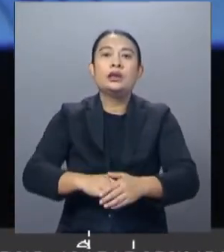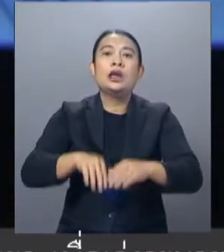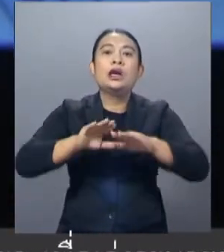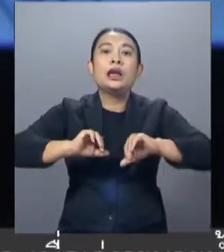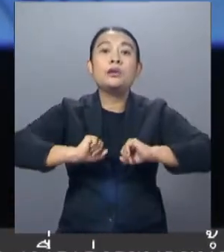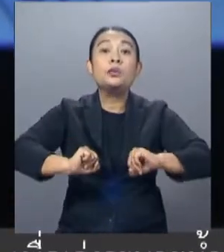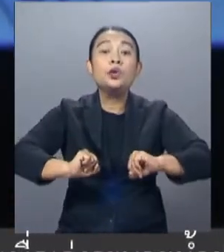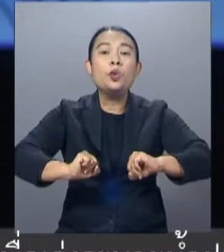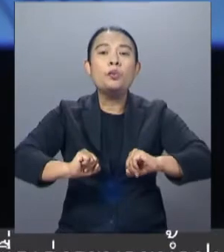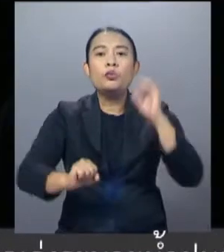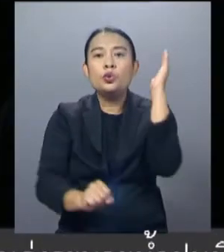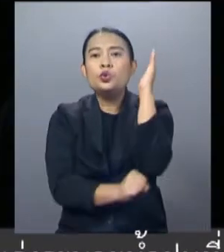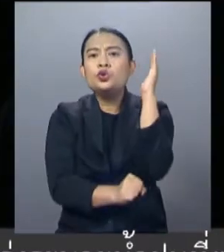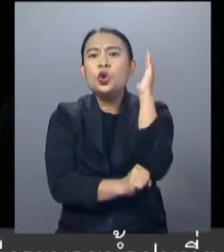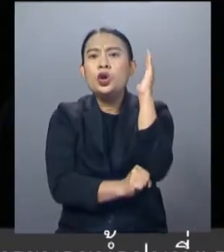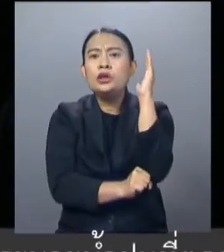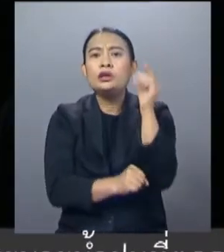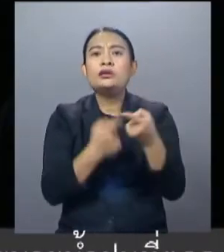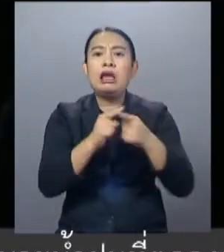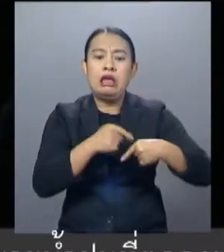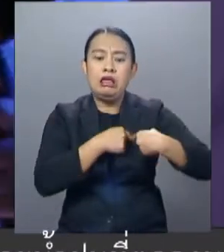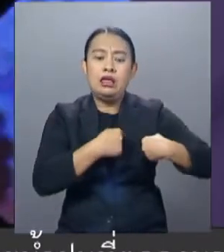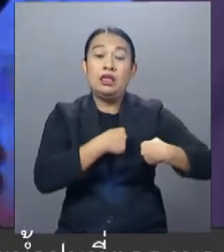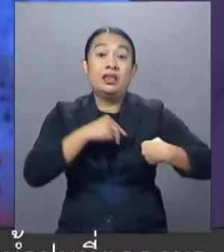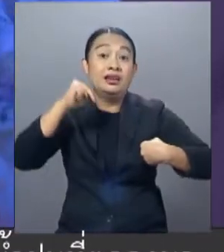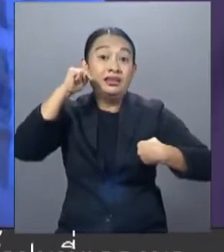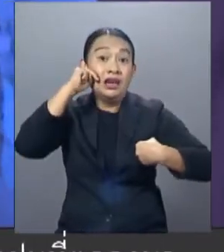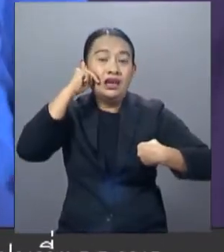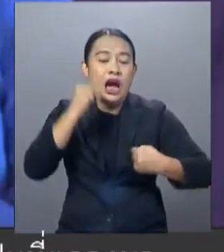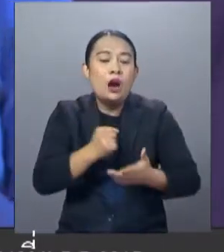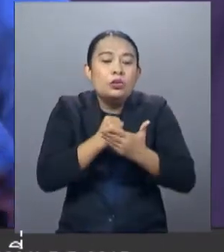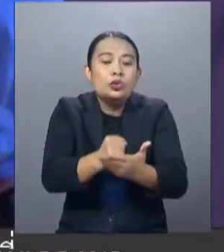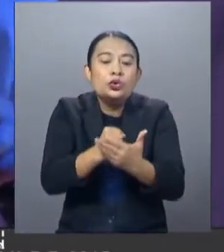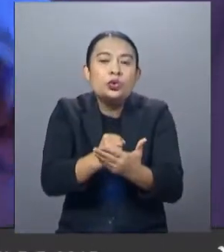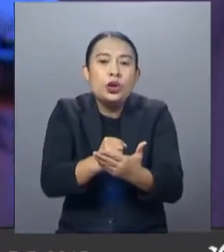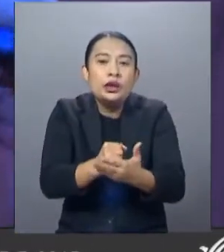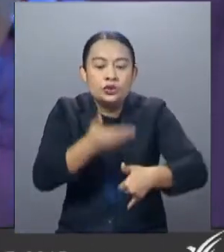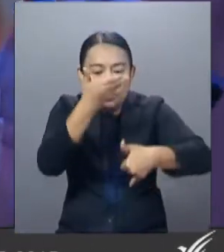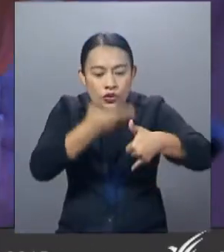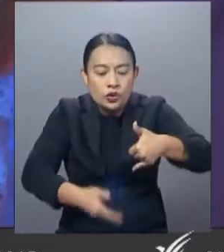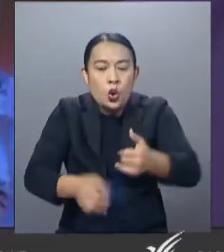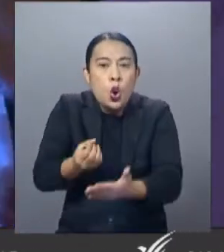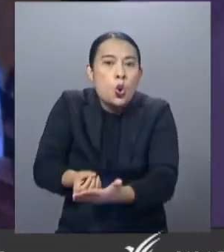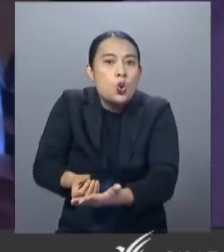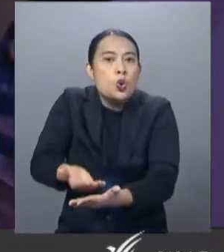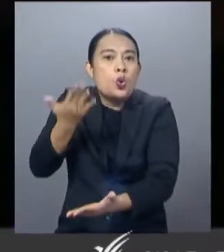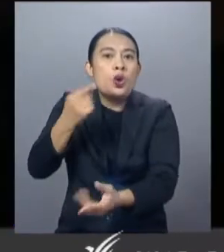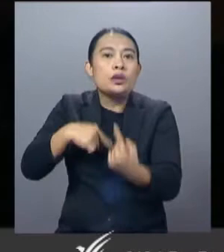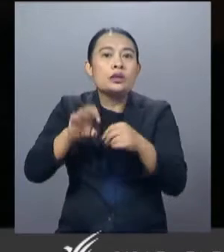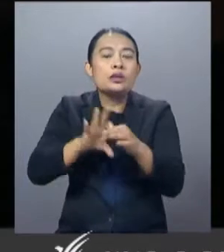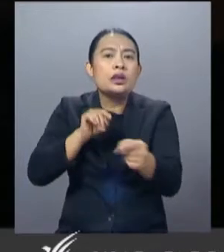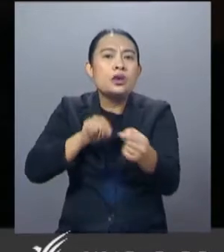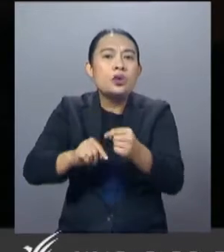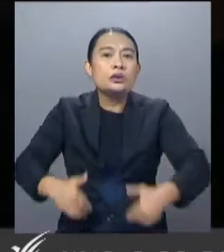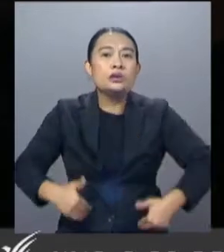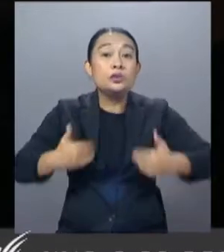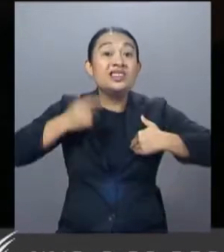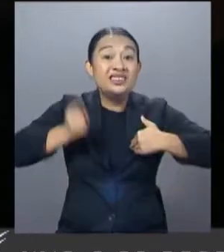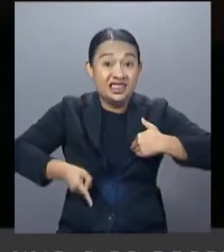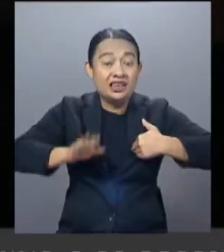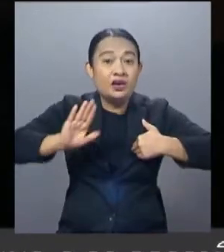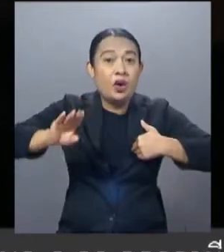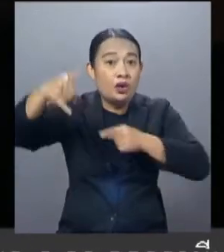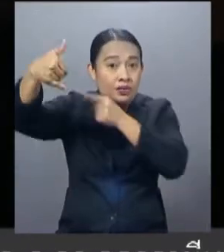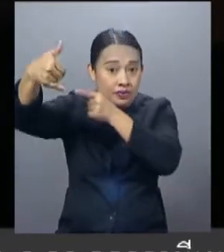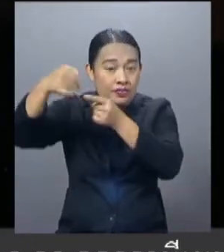ที่ความกตัญญูและมีน้ำใจทำให้เขากลายเป็นเศรษฐีซึ่งได้แรงบันดาลใจมาจากชีวิตจริงของริชาร์ดวิทติงตันเจ้าเมืองลอนดอน